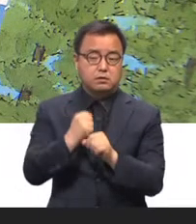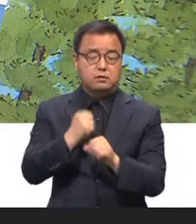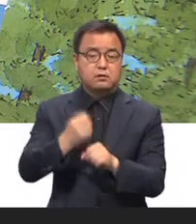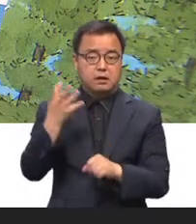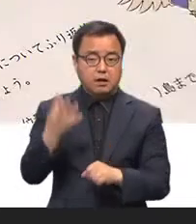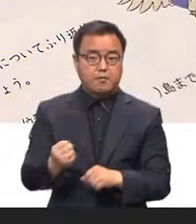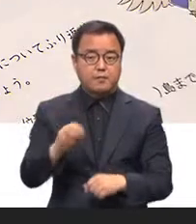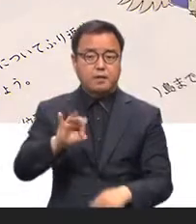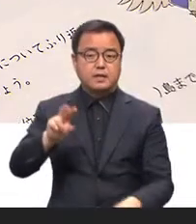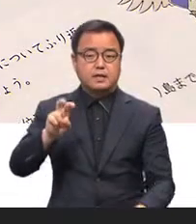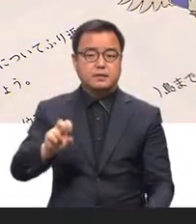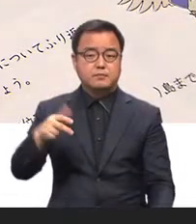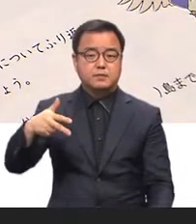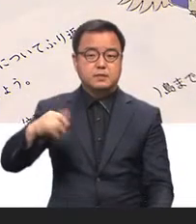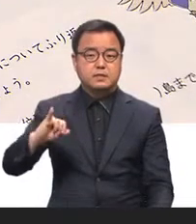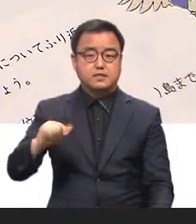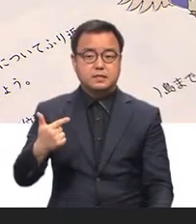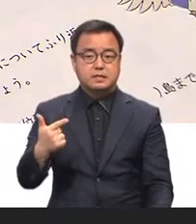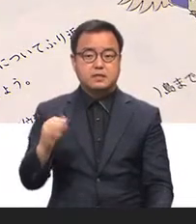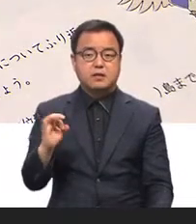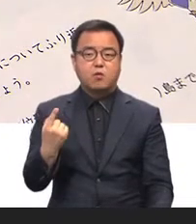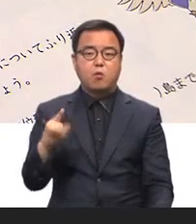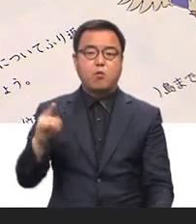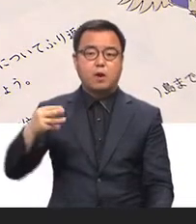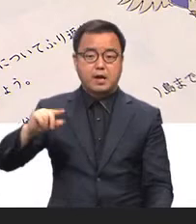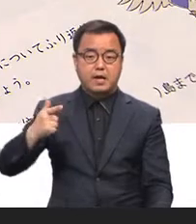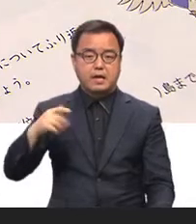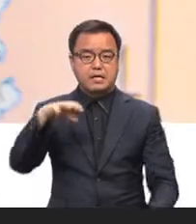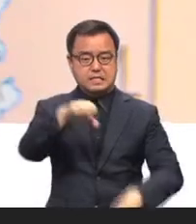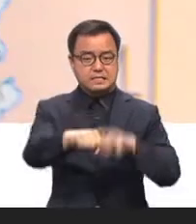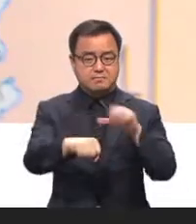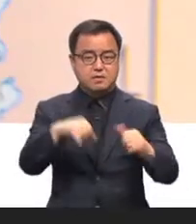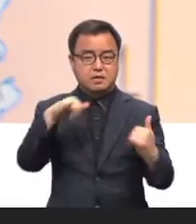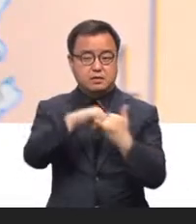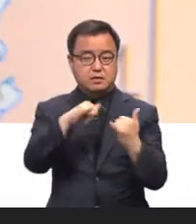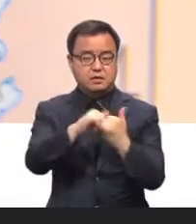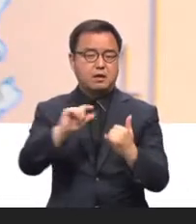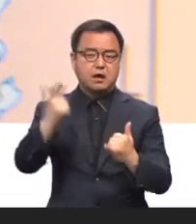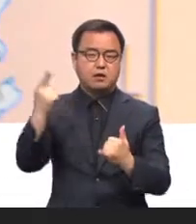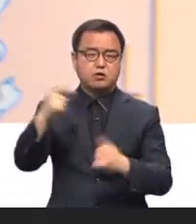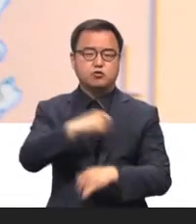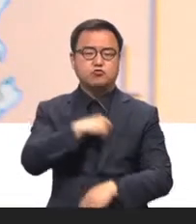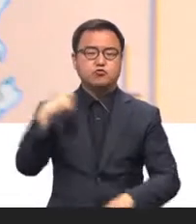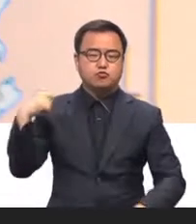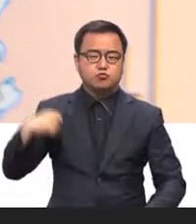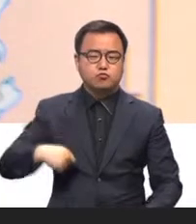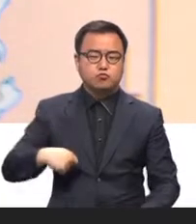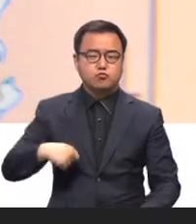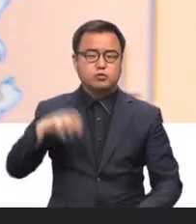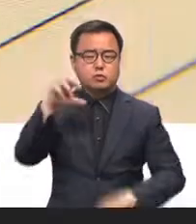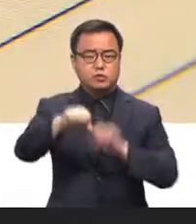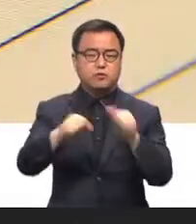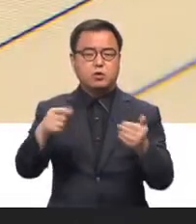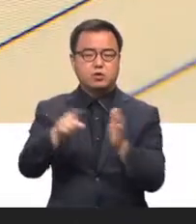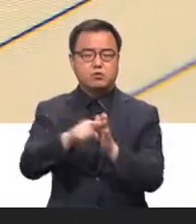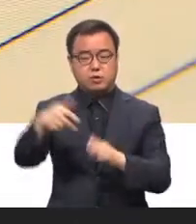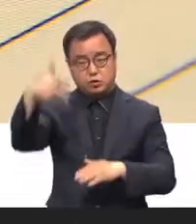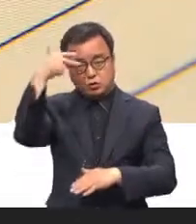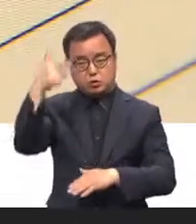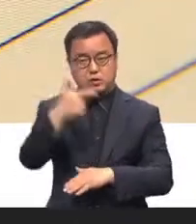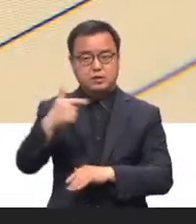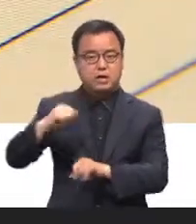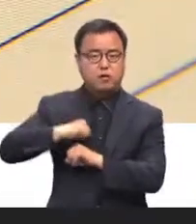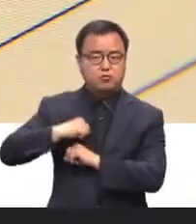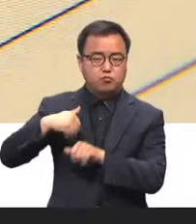같은 경우도 침략 전쟁 이라는 서술이 빠지고 단지 중국 정보를 위해서 조선의 대군을 보냈다 그리고